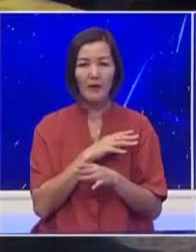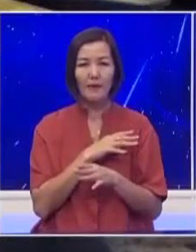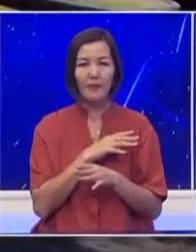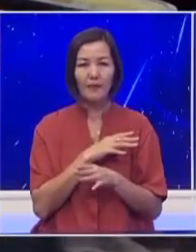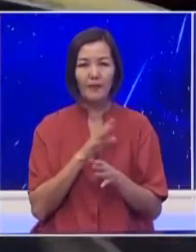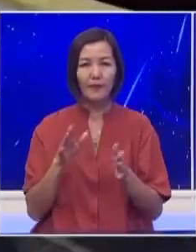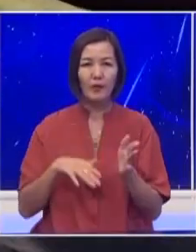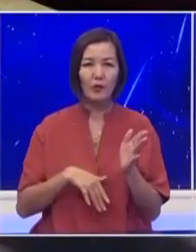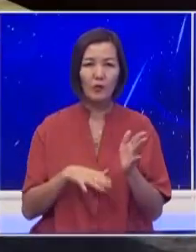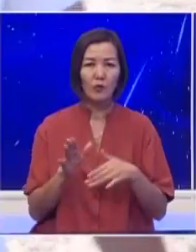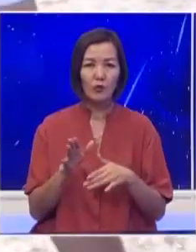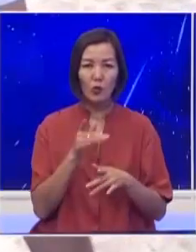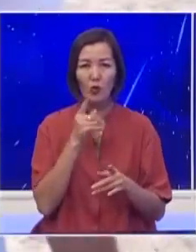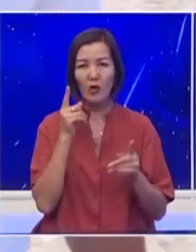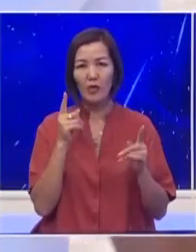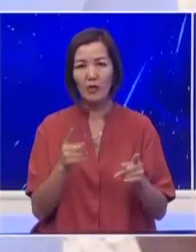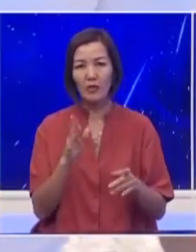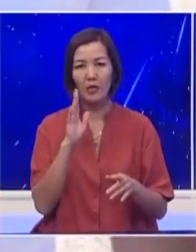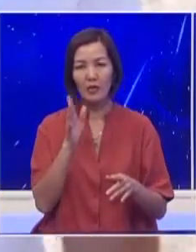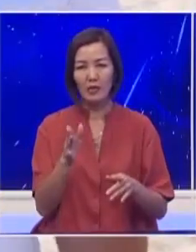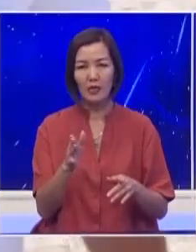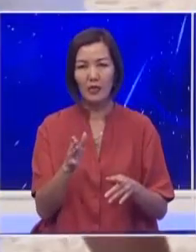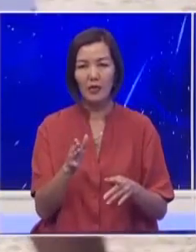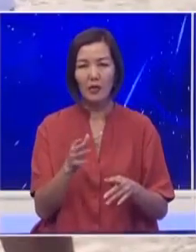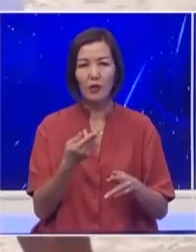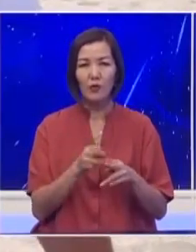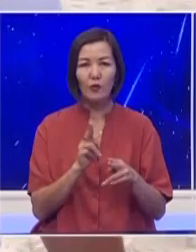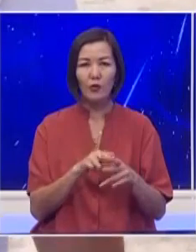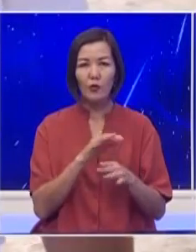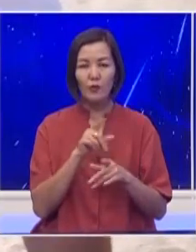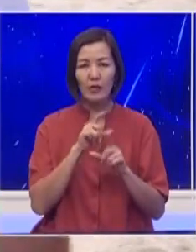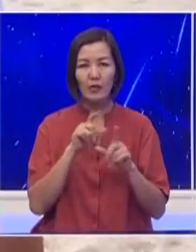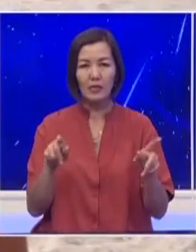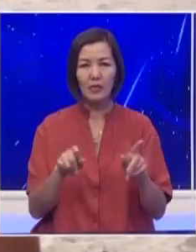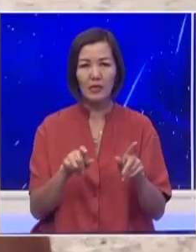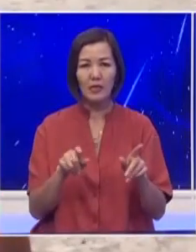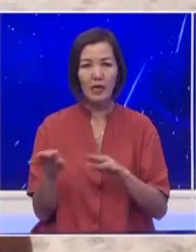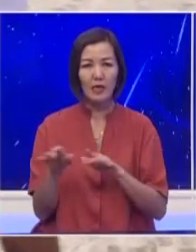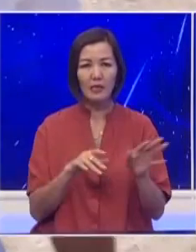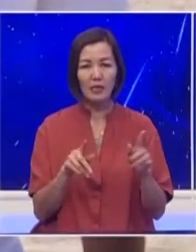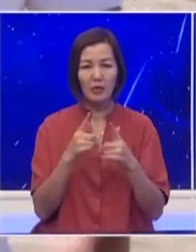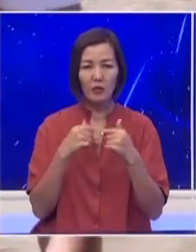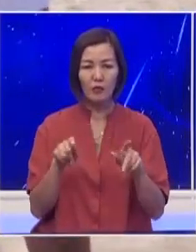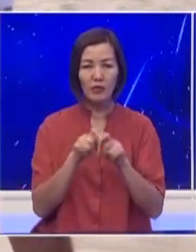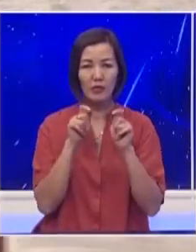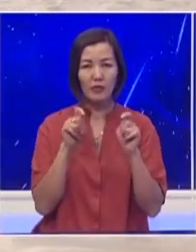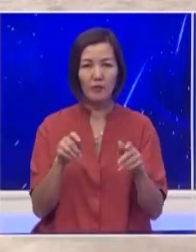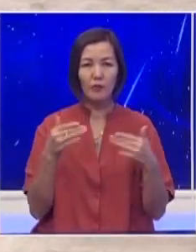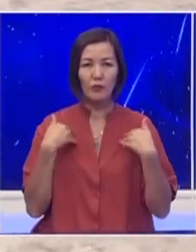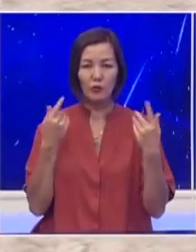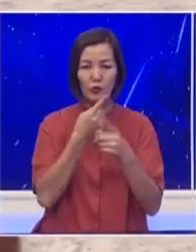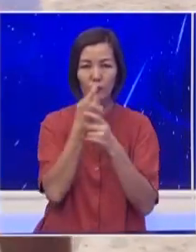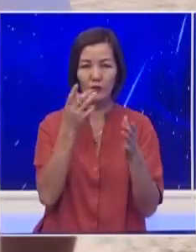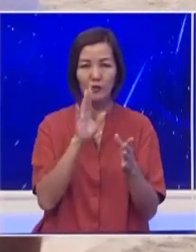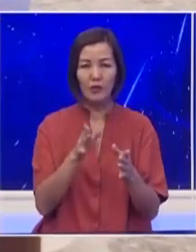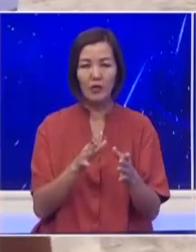біздің Қапшағай жағалауына. Бархатный сезон әлі бар алда. Өйткені үлкен нысандар өздерінің жаңағы акцияларын